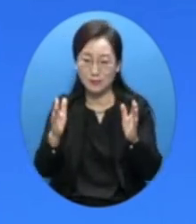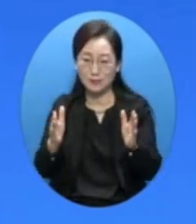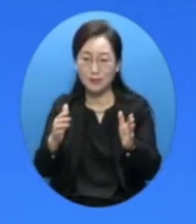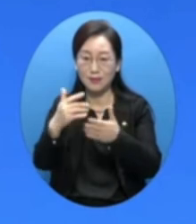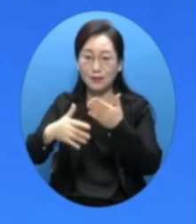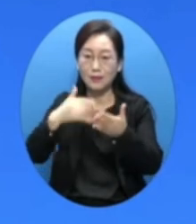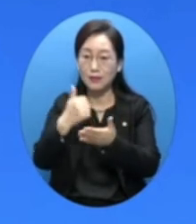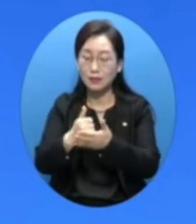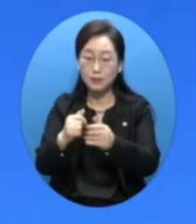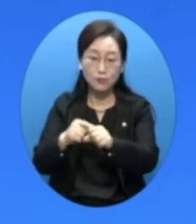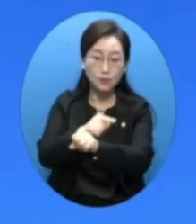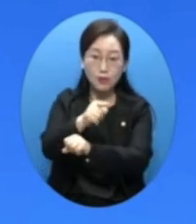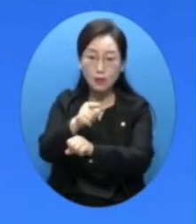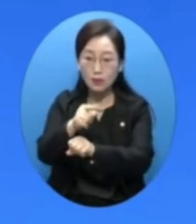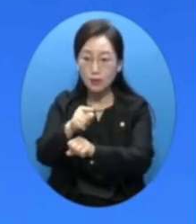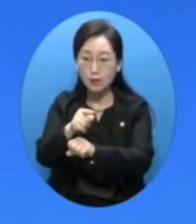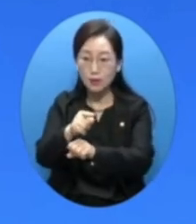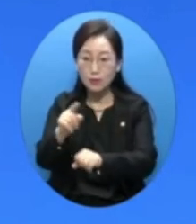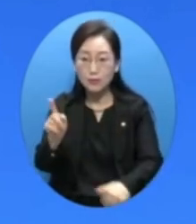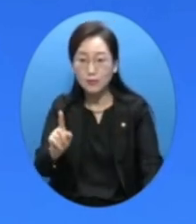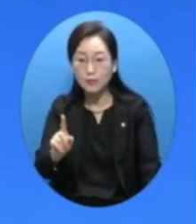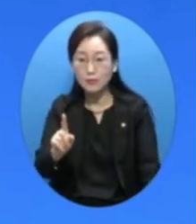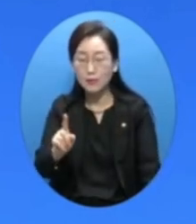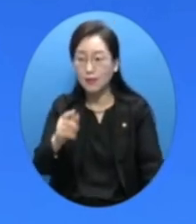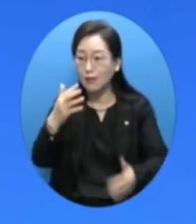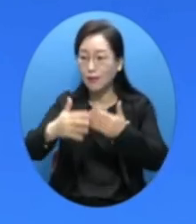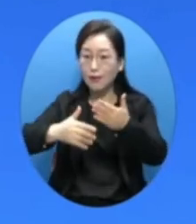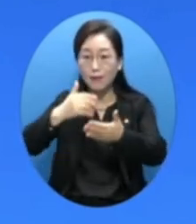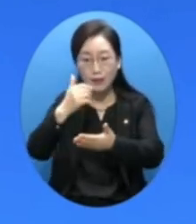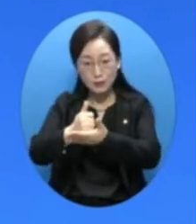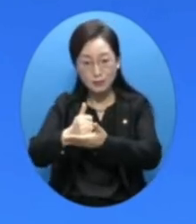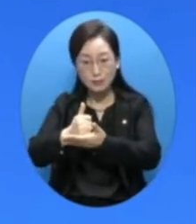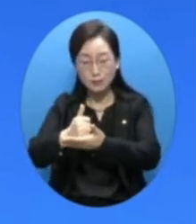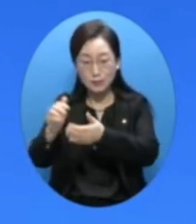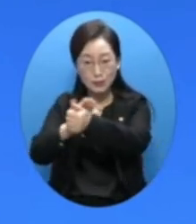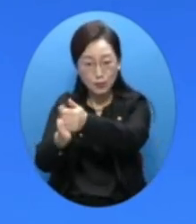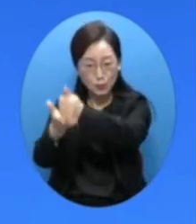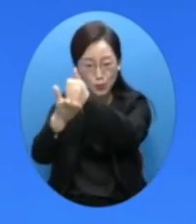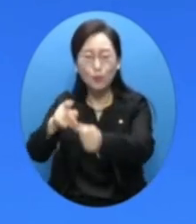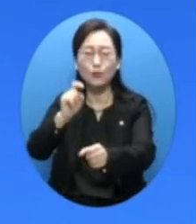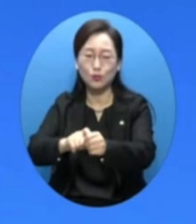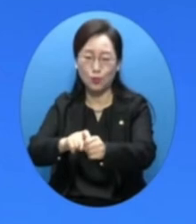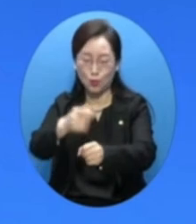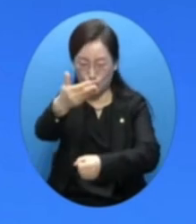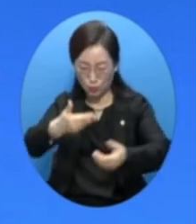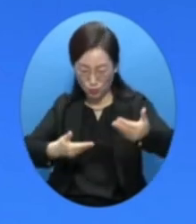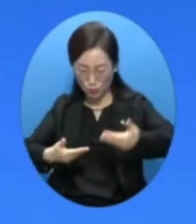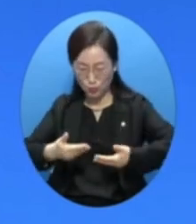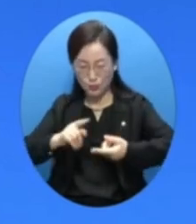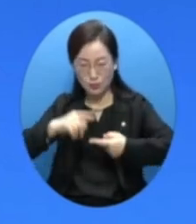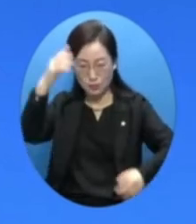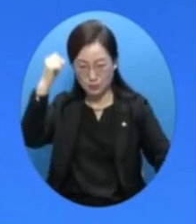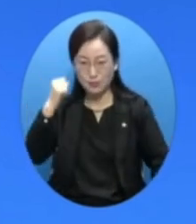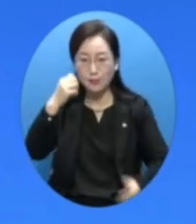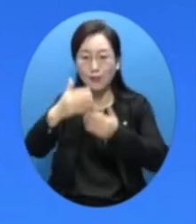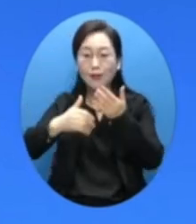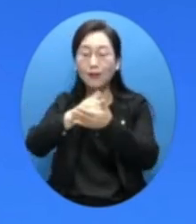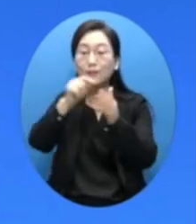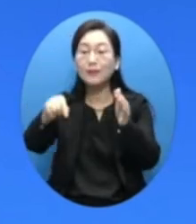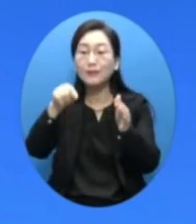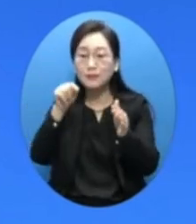하나님의 외에 모든 것은 하나님을 잘 섬기라고 주신 것이라는 것을 잊지 말고 하나님 안에서